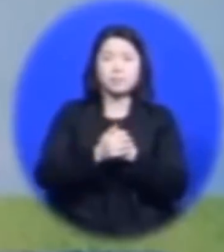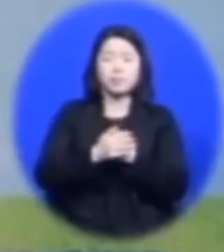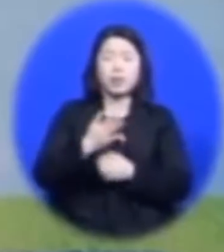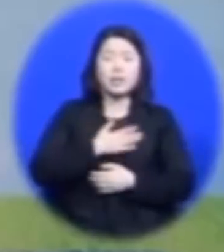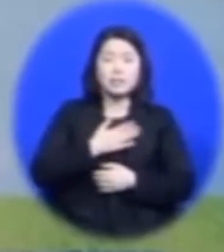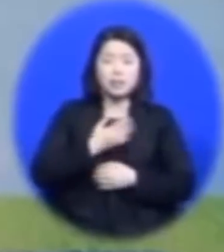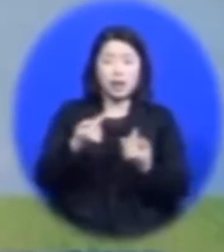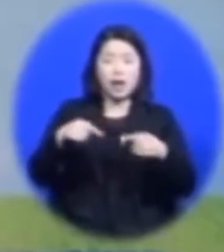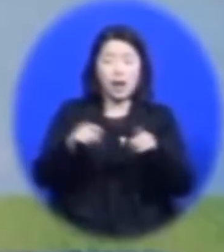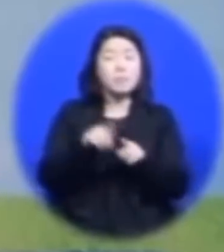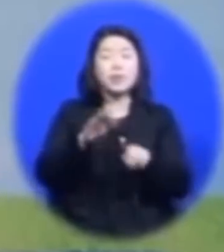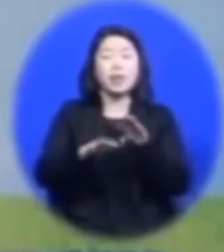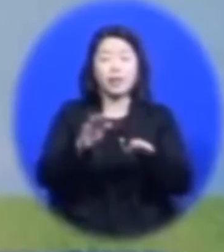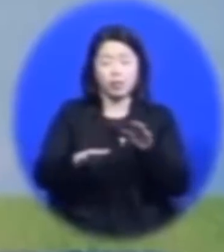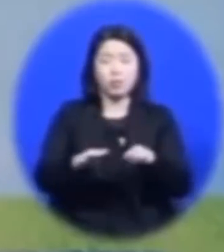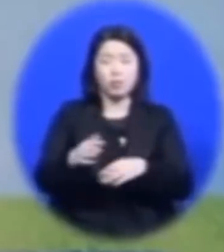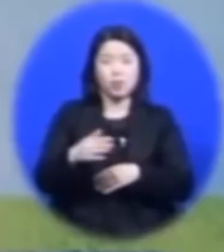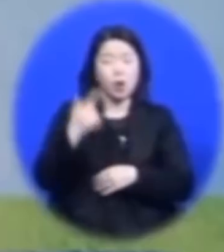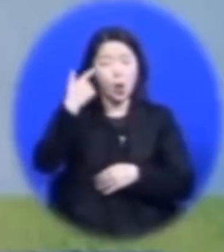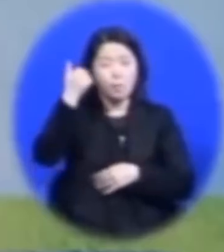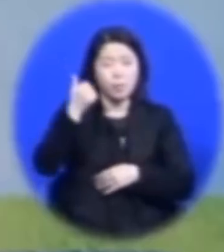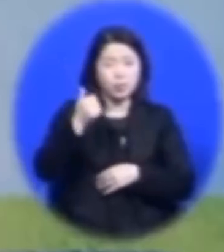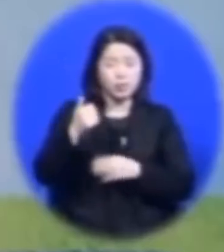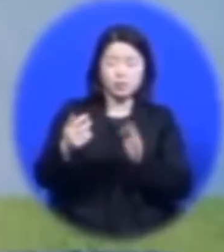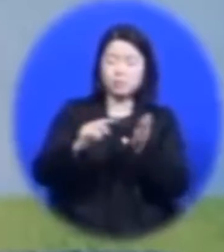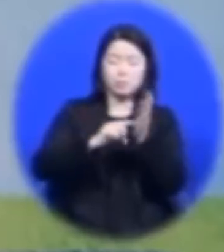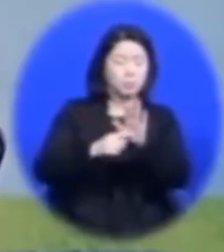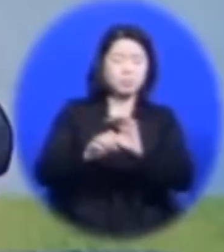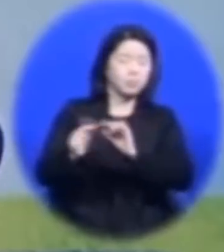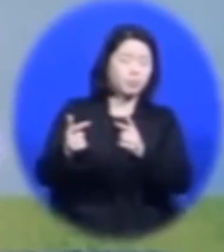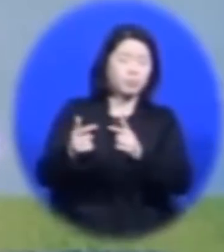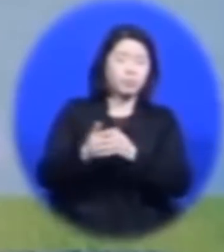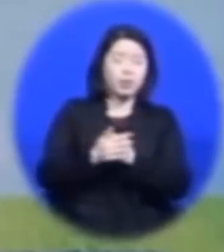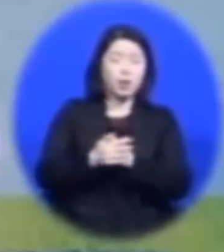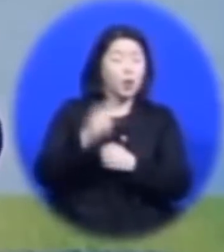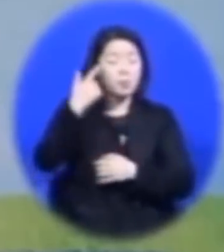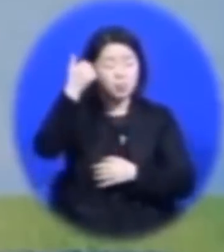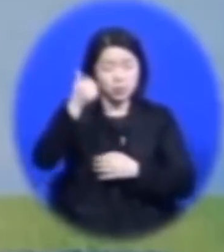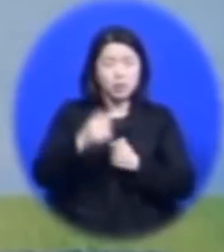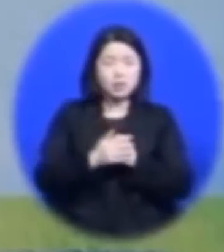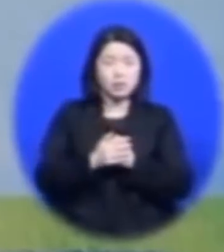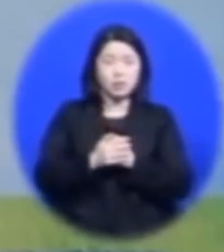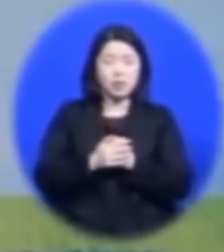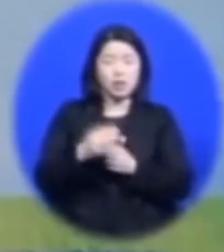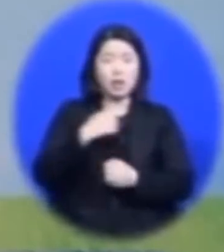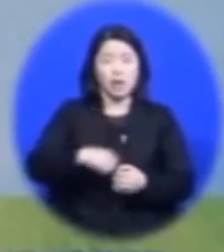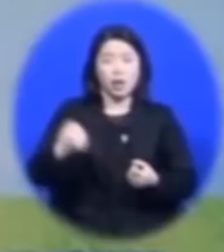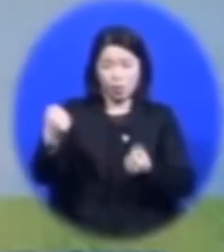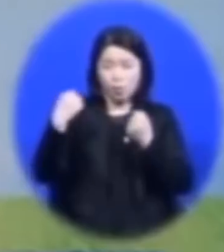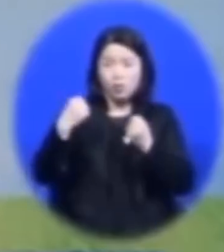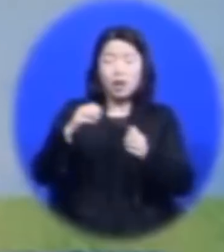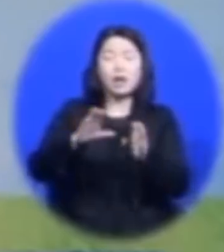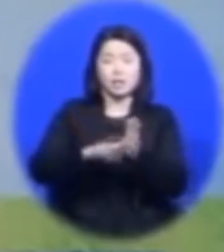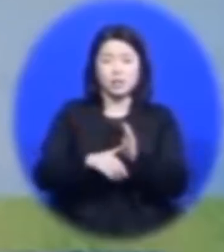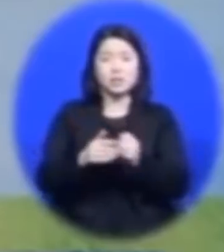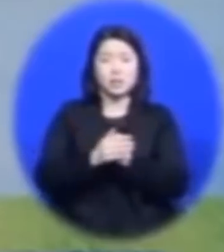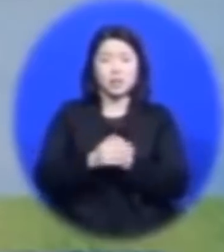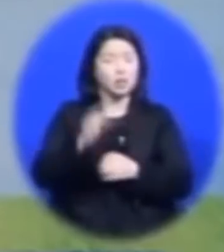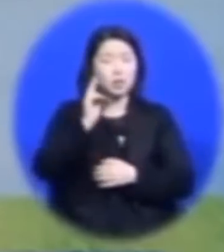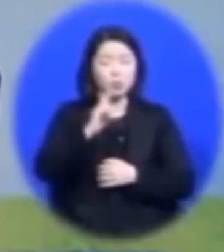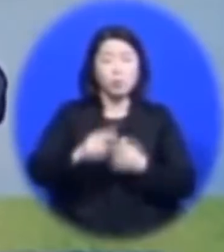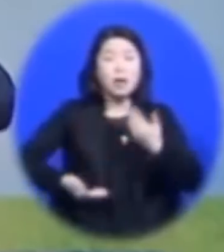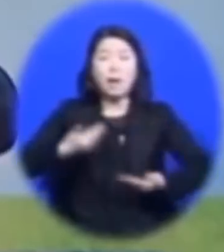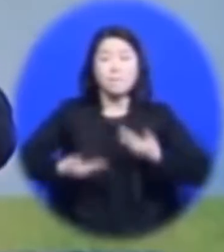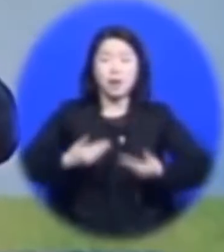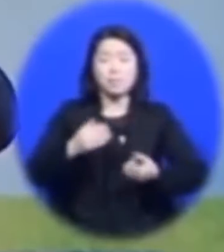저랑 점 걸으실 씨다 목사님은 반응을 안 합니다 아니 목사님 목사님 건강 하실 때 너무 너무